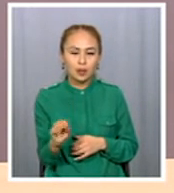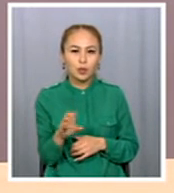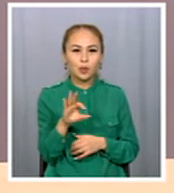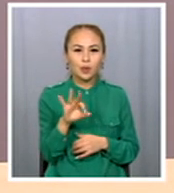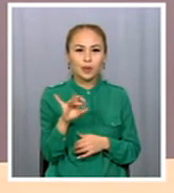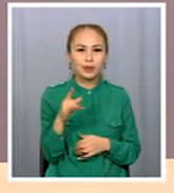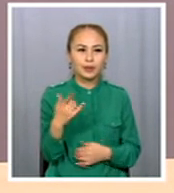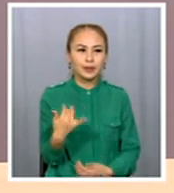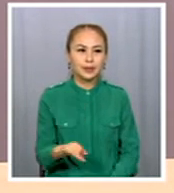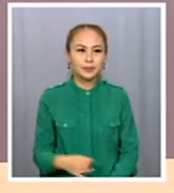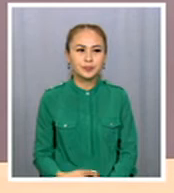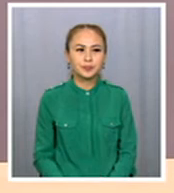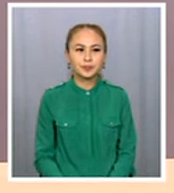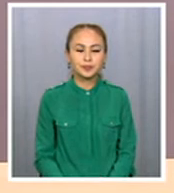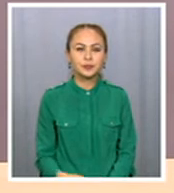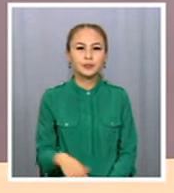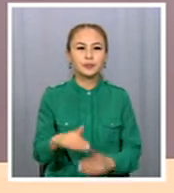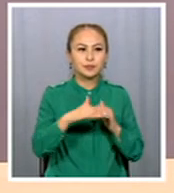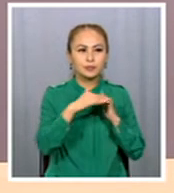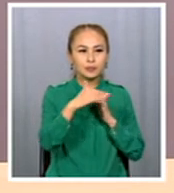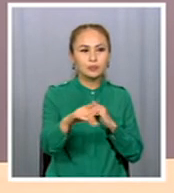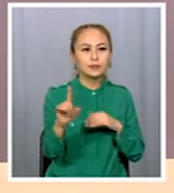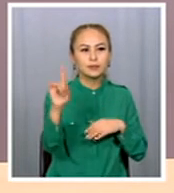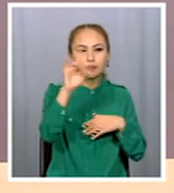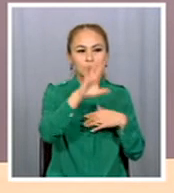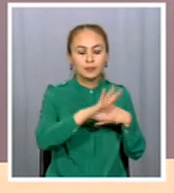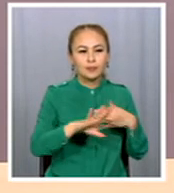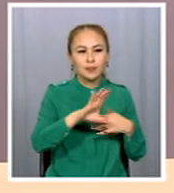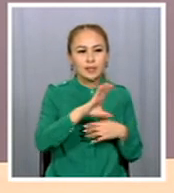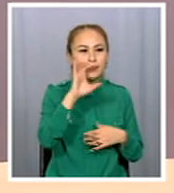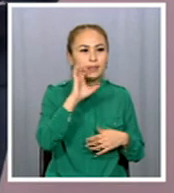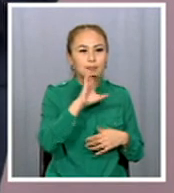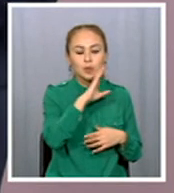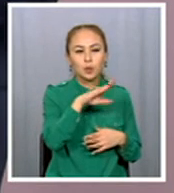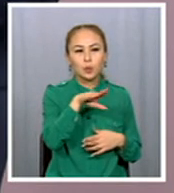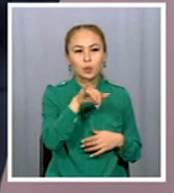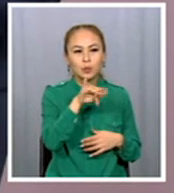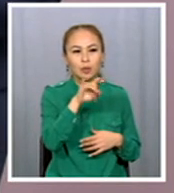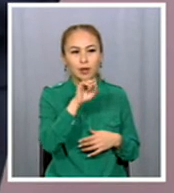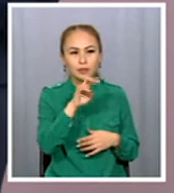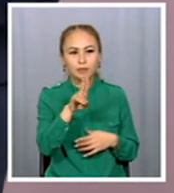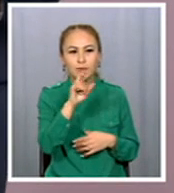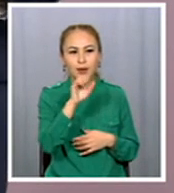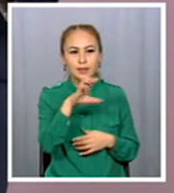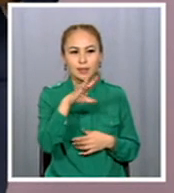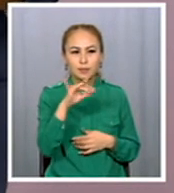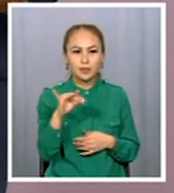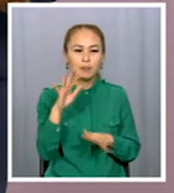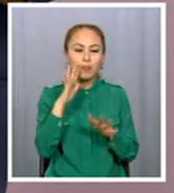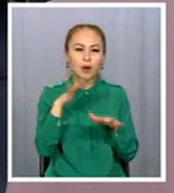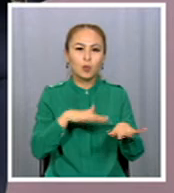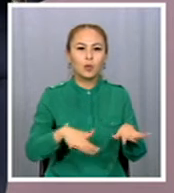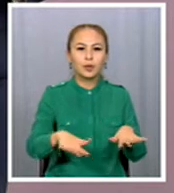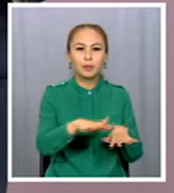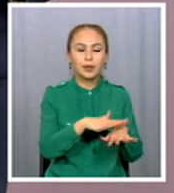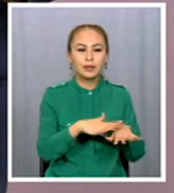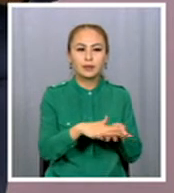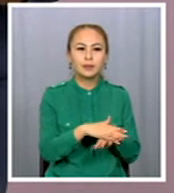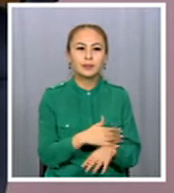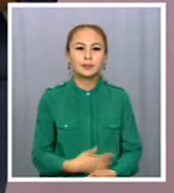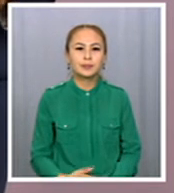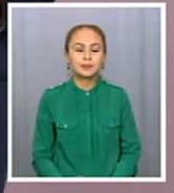Торғай. Ал жазықтар Батыс Сібір, Тұран, Каспий маңы,